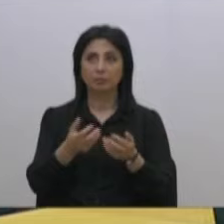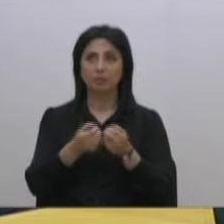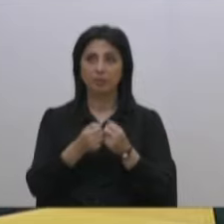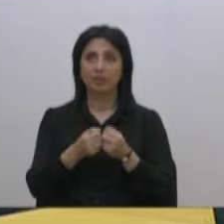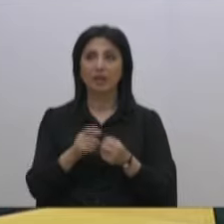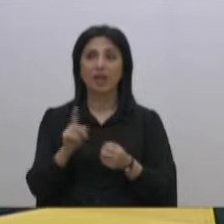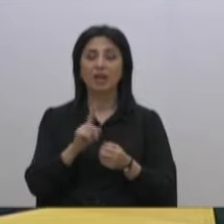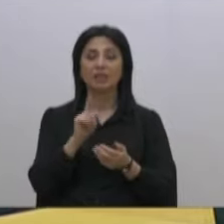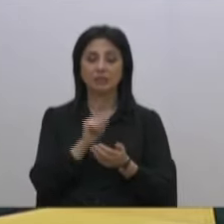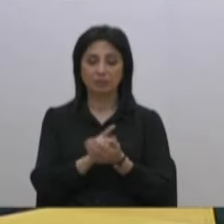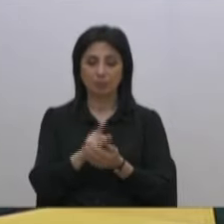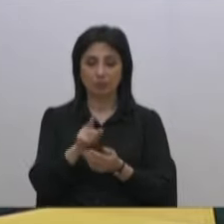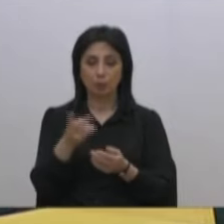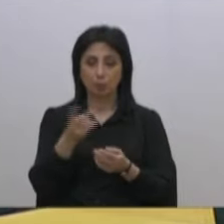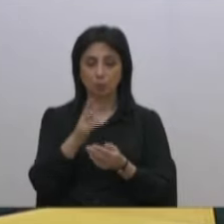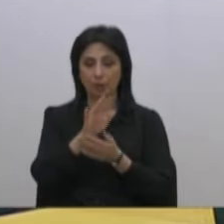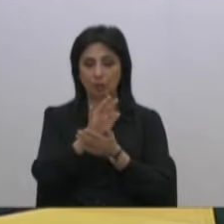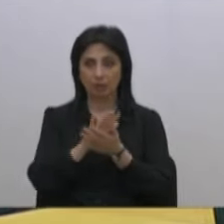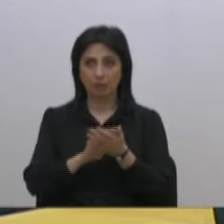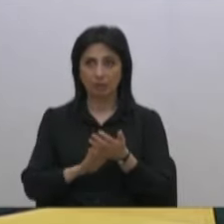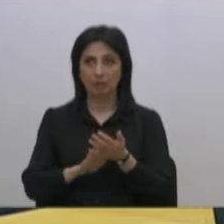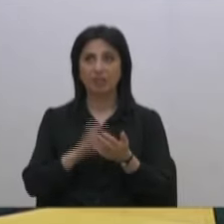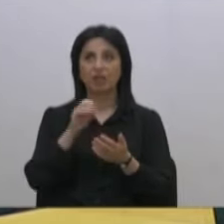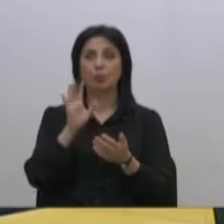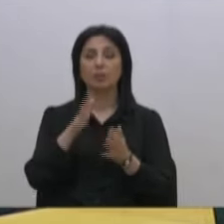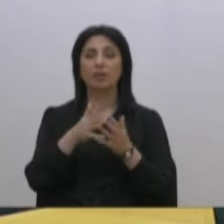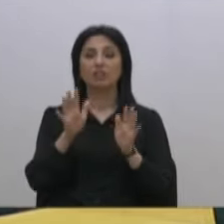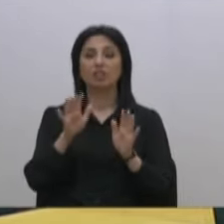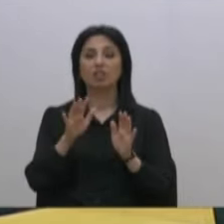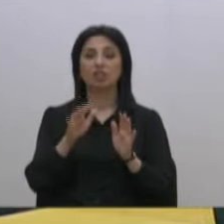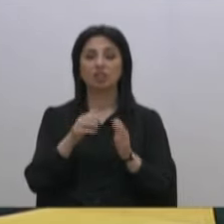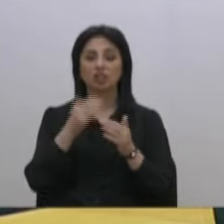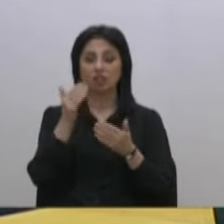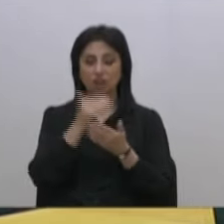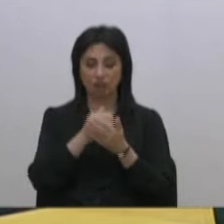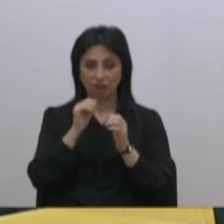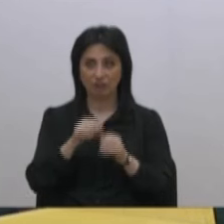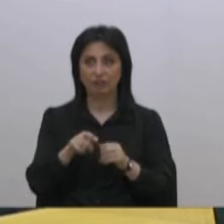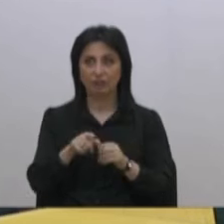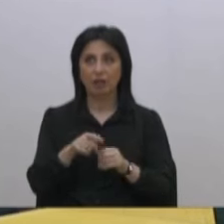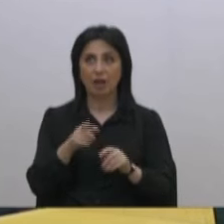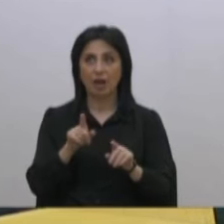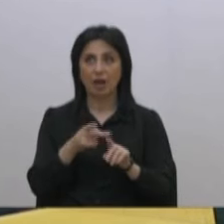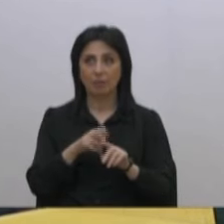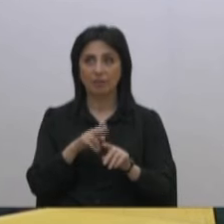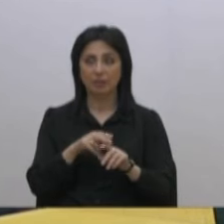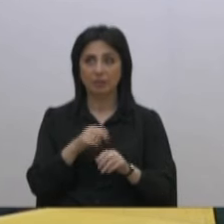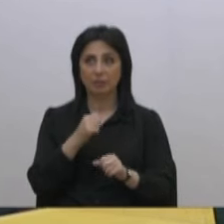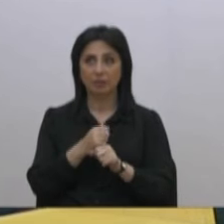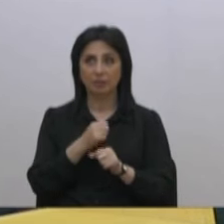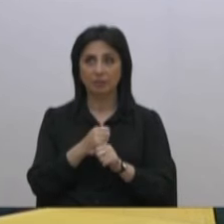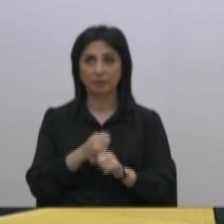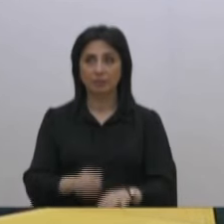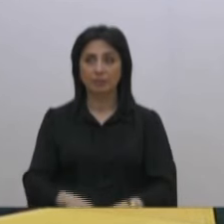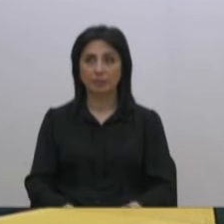მიეღოთ. რასაკვირველია, ეს უნდა გაგრძელდეს, კიდე უფრო მეტი შედეგის მიღწევა შეგვიძლია და ჩვენ ამას